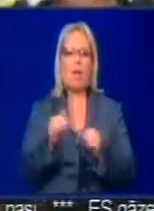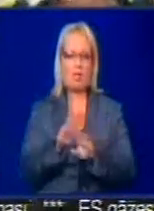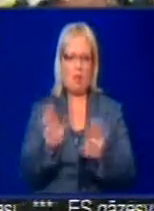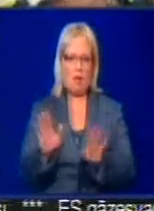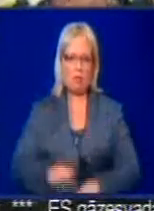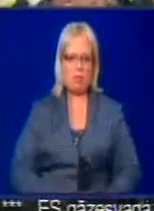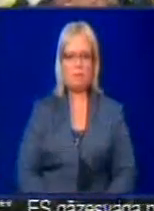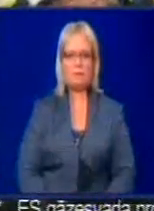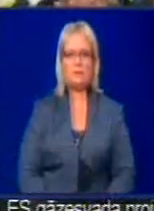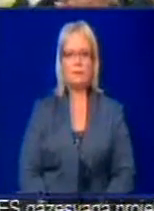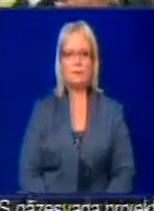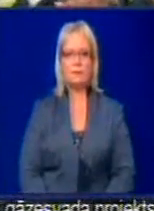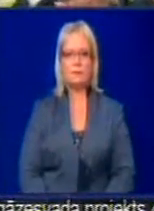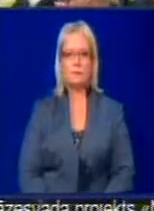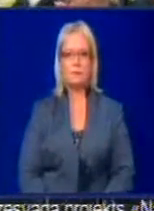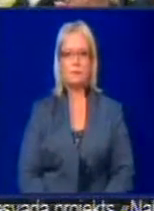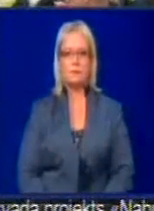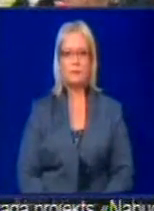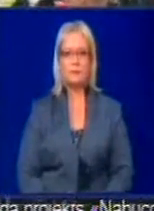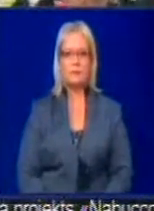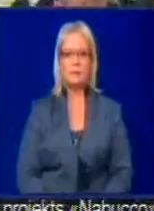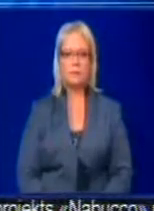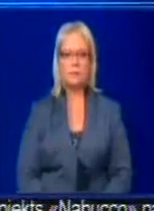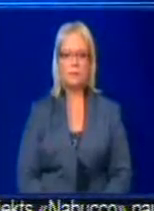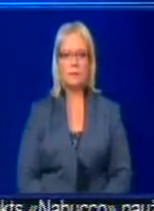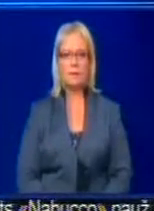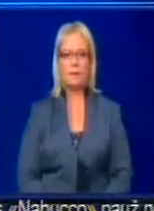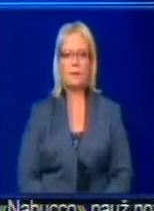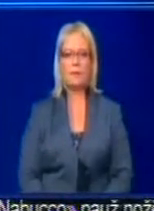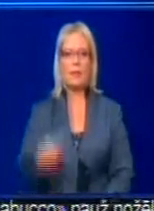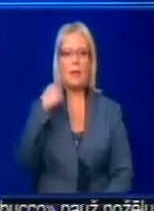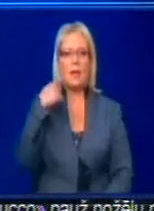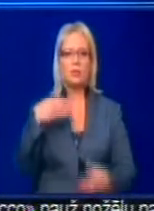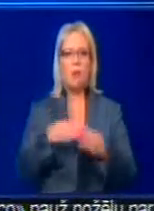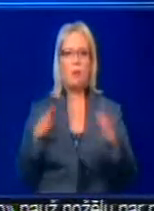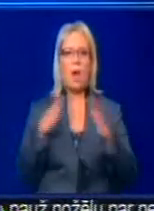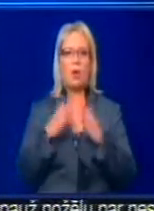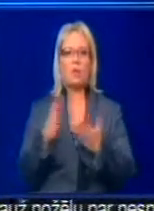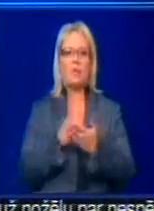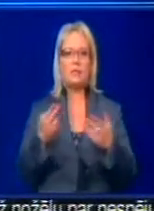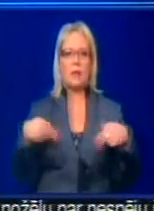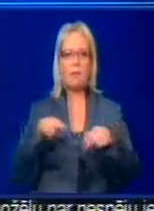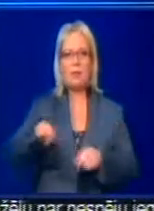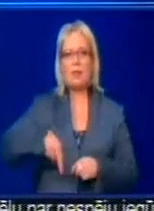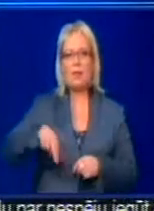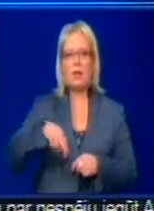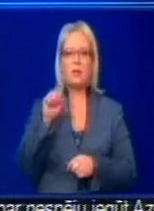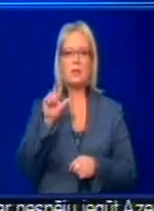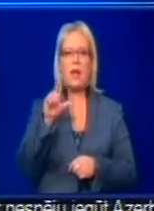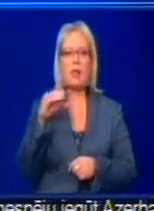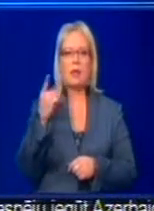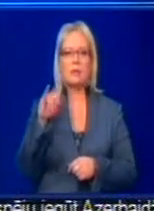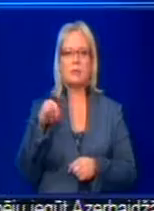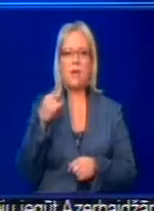Ina Strasdiņa, Latvijas Radio Briselē speciāli Latvijas televīzijai. Rīgas domes mājokļu un vides departamenta